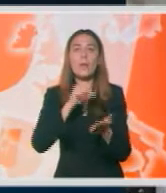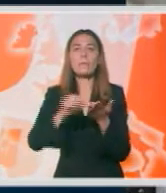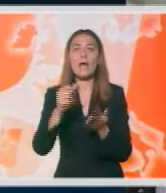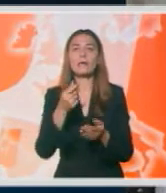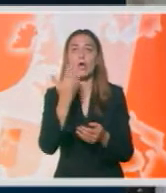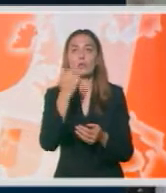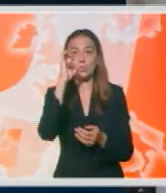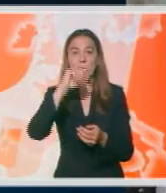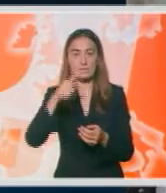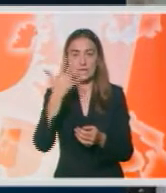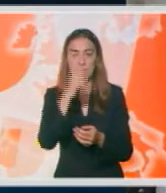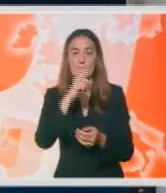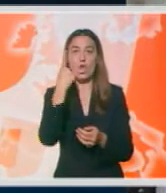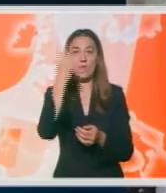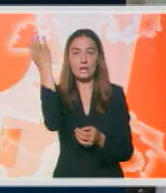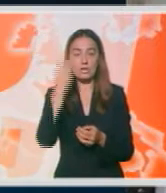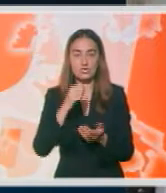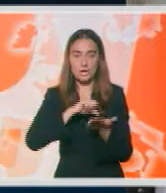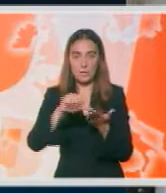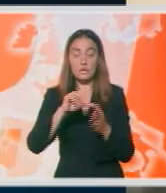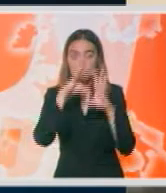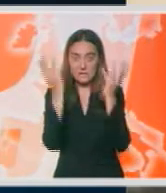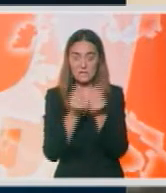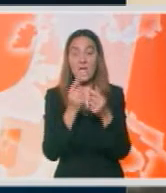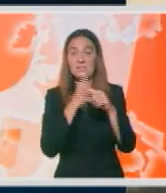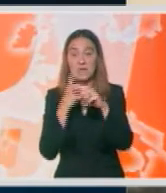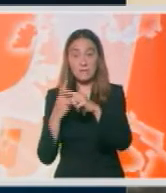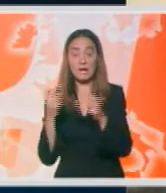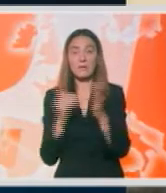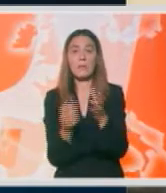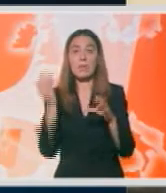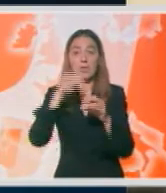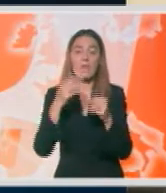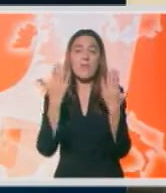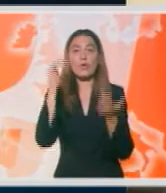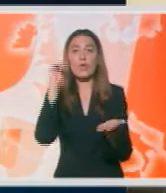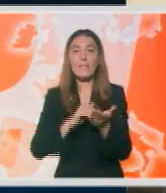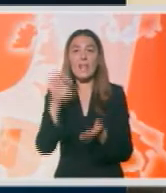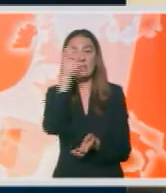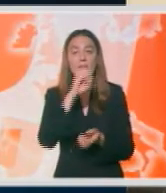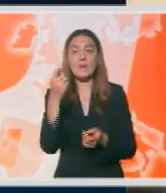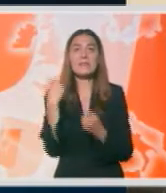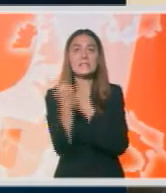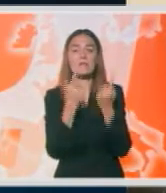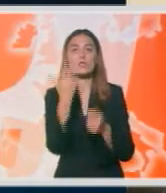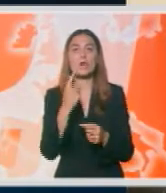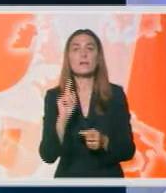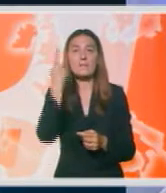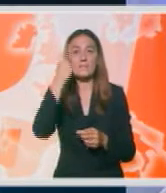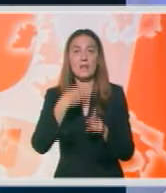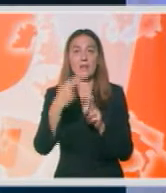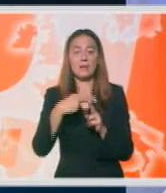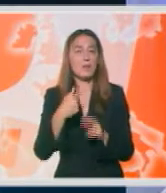od 0,5 do 1%. Kada se sve sabere, potrebno je dodatnih nekoliko hiljada evra, što zavisi od visine kredita. Ne